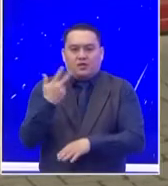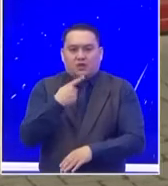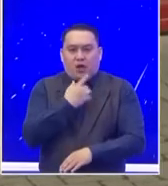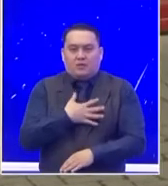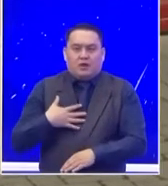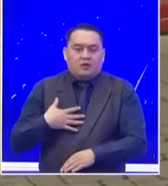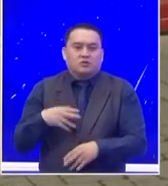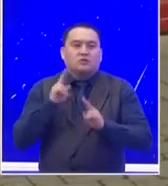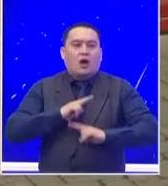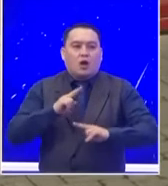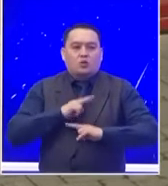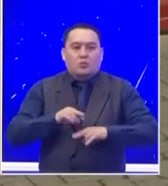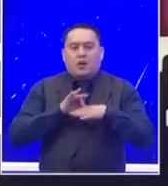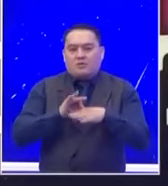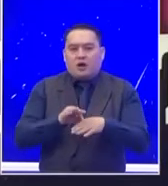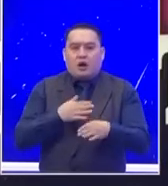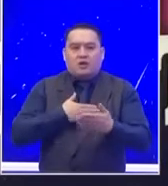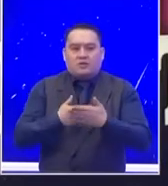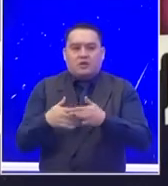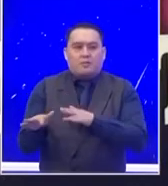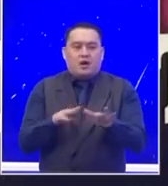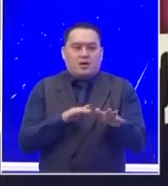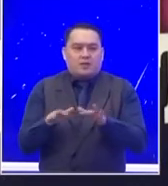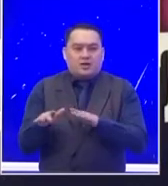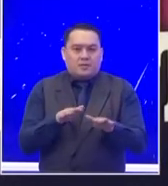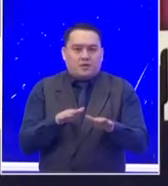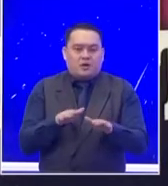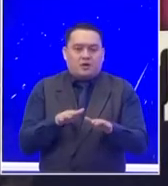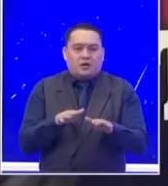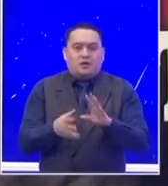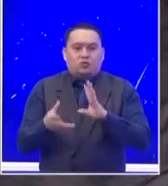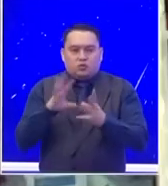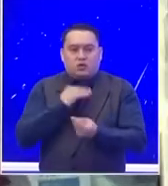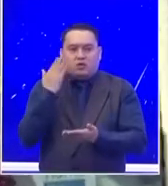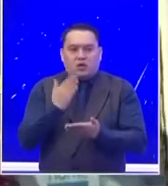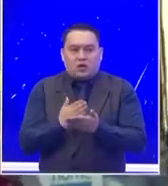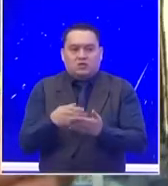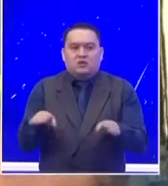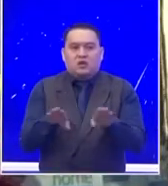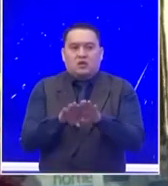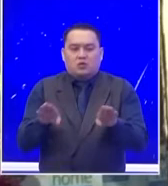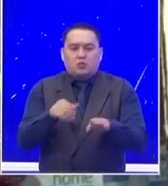пострадало. По словам сотрудников, проводимые оперативно-профилактические мероприятия дают плоды. По сравнению с